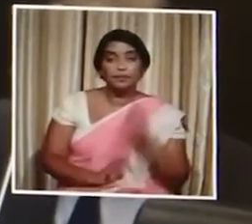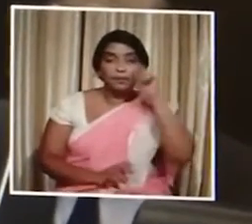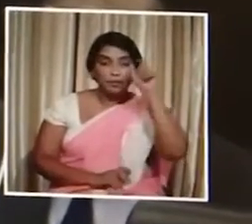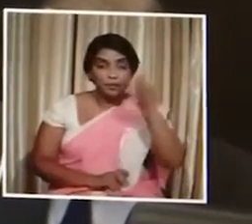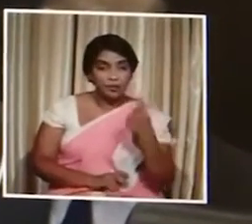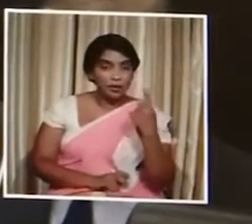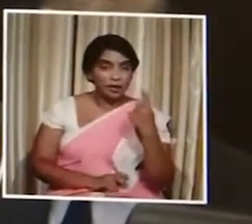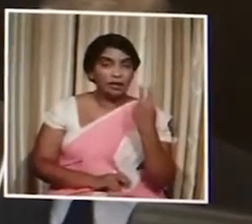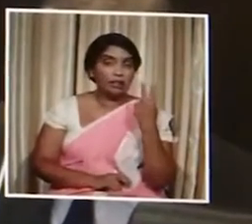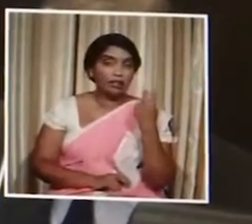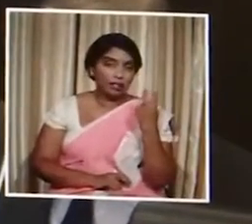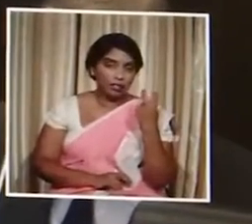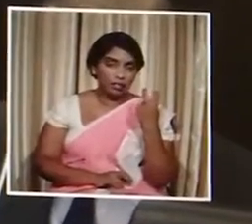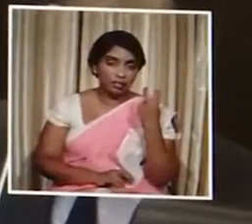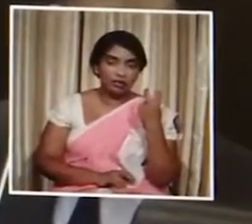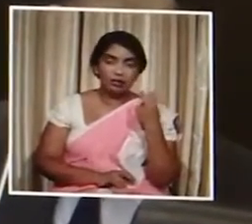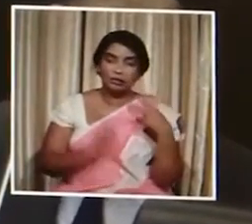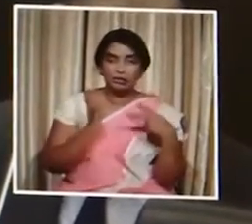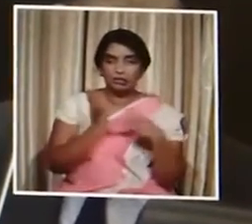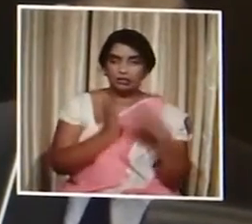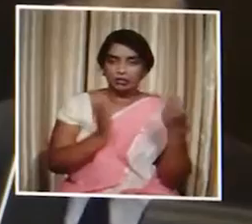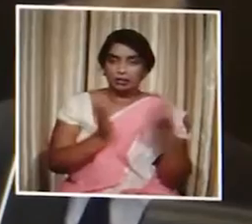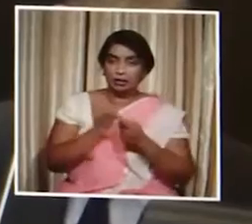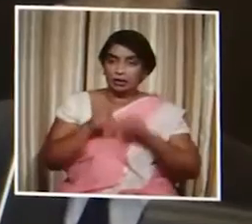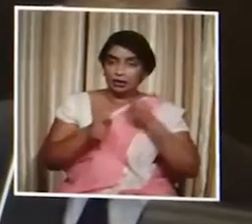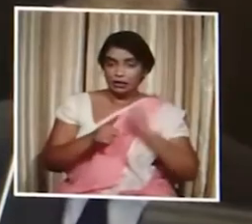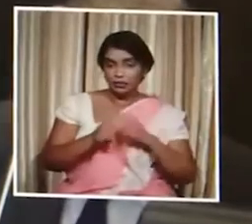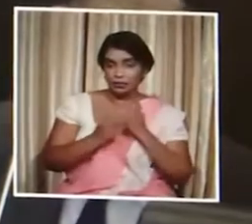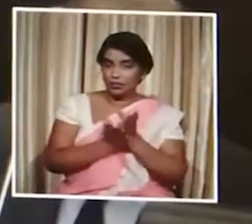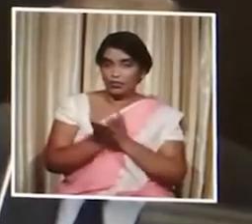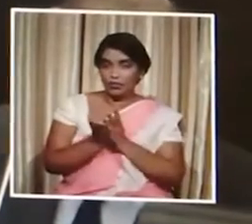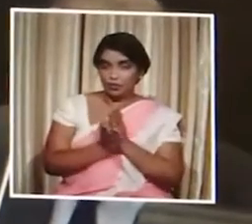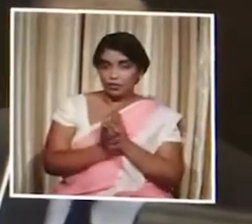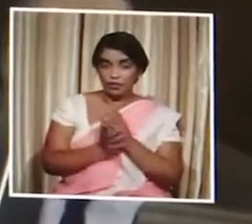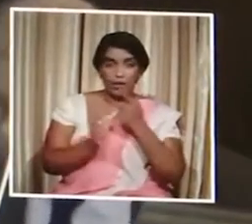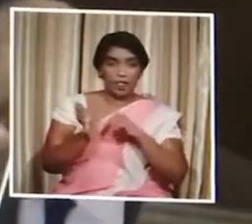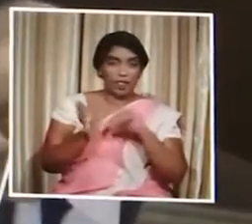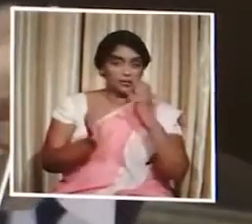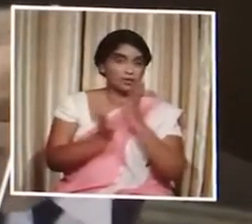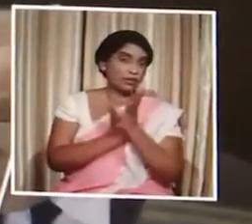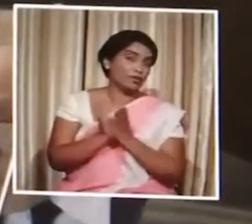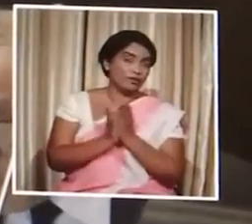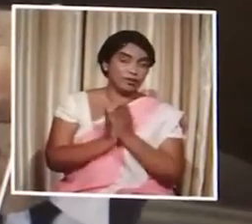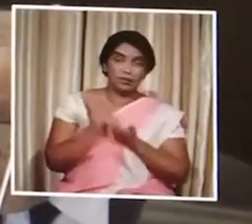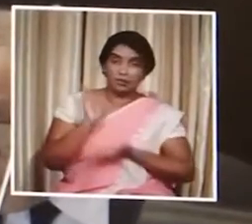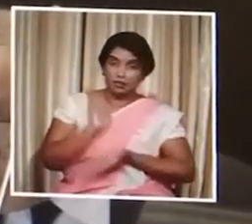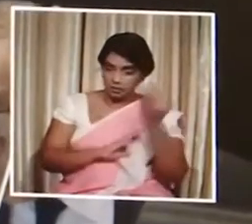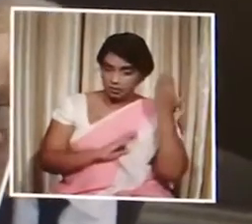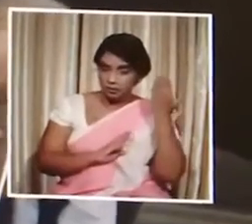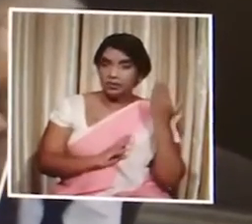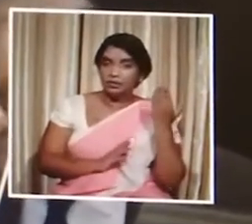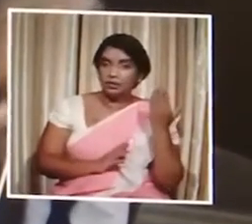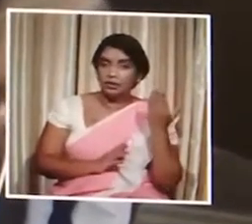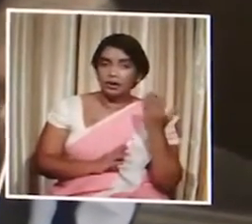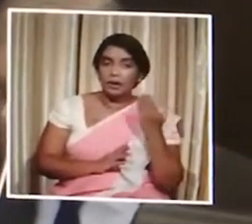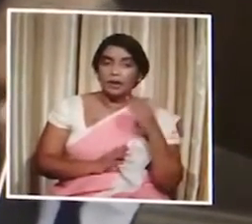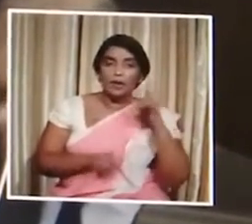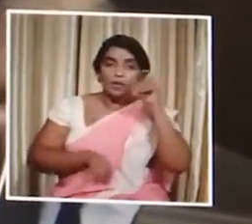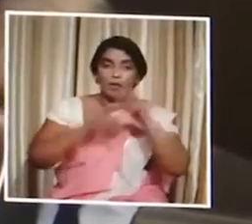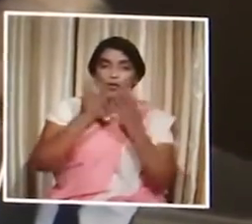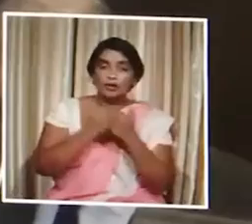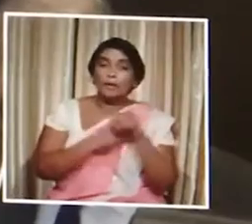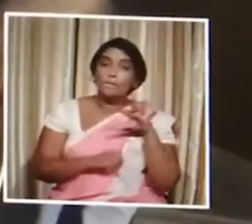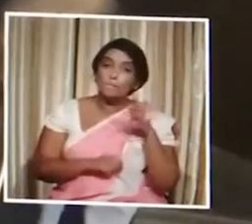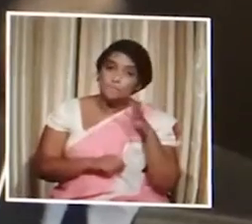මගියෙක්ගෙන් රුපියල් 2000 බැගින් අය කළොත් සීඝ්‍රගාමී සුඛෝපභෝගී දුම්රියක් ධාවනය කරන්න 500 දෙනෙක්